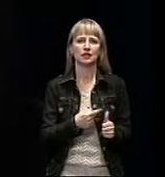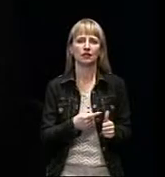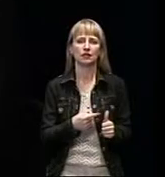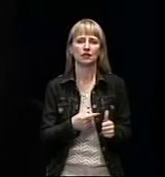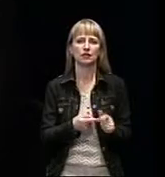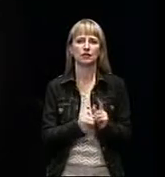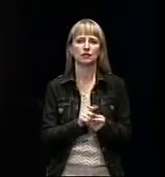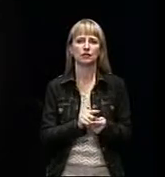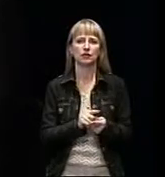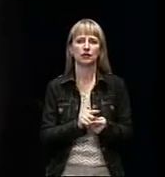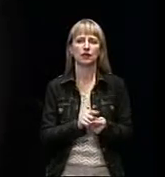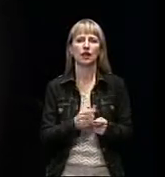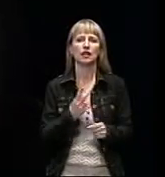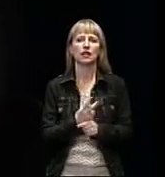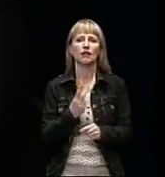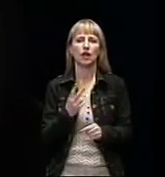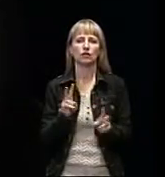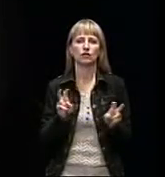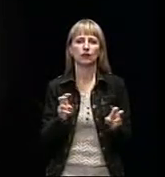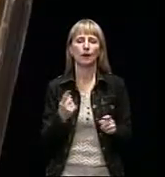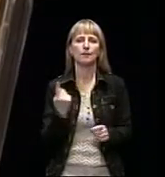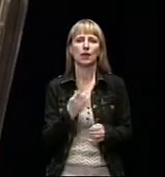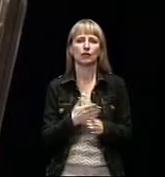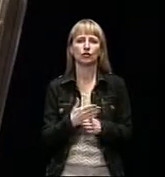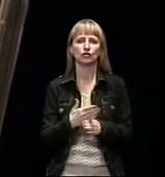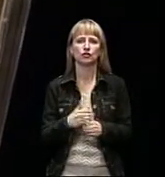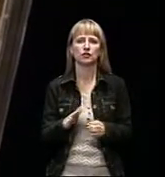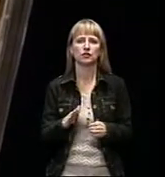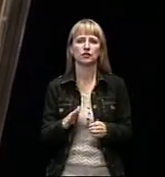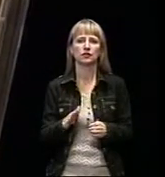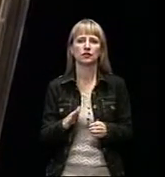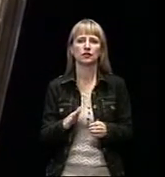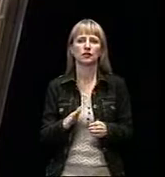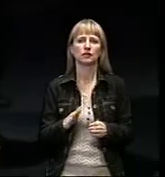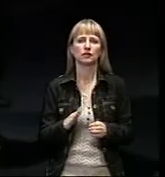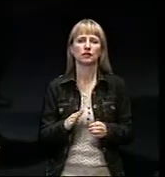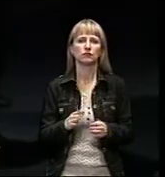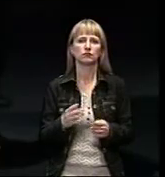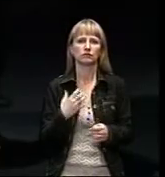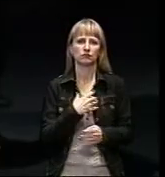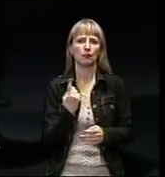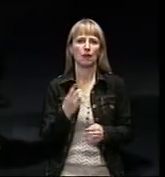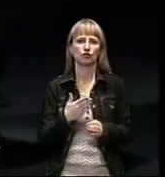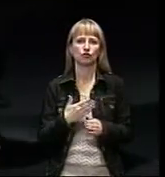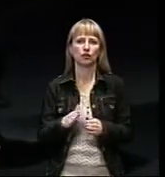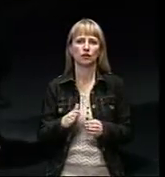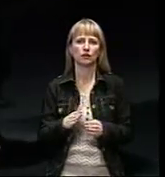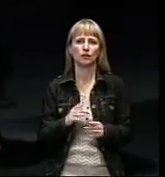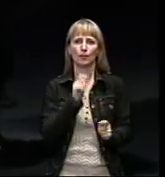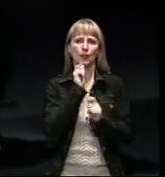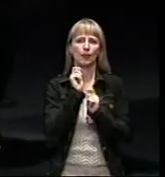«Земля-воздух», большой, двойной, вот первая часть его. Стратегичного значения. Да, первая часть, кстати,